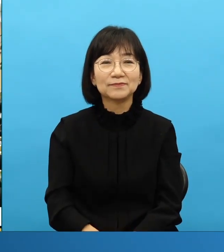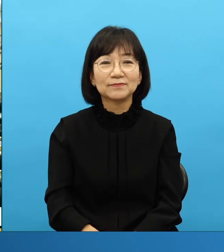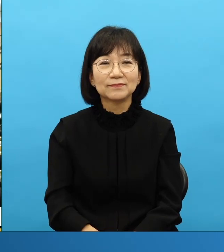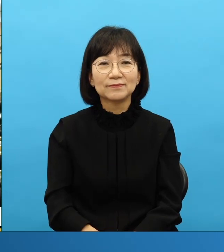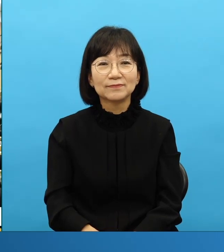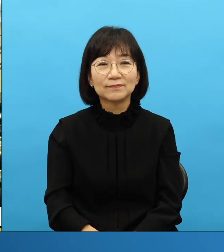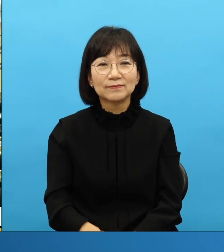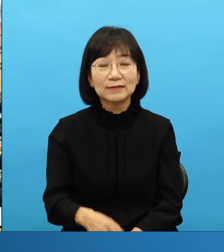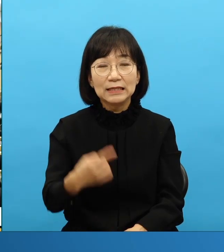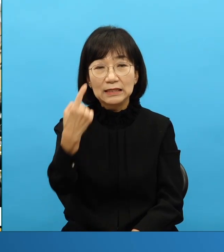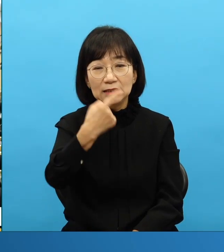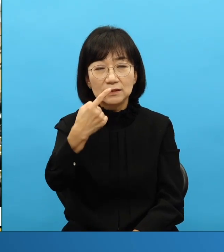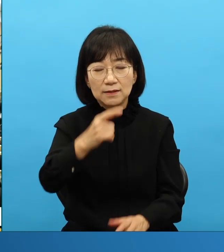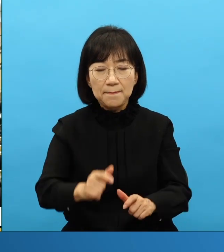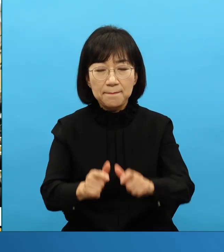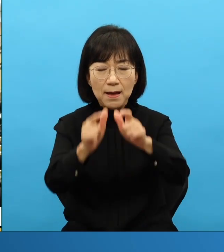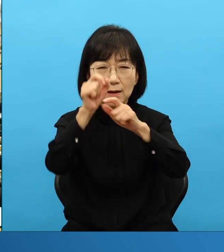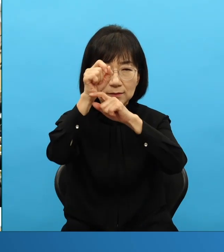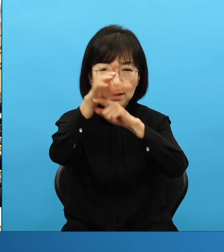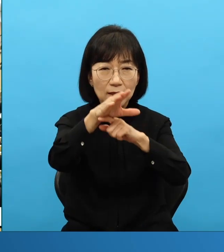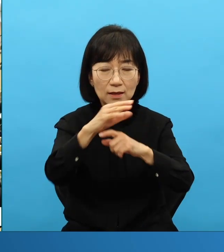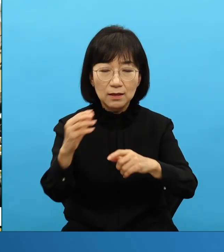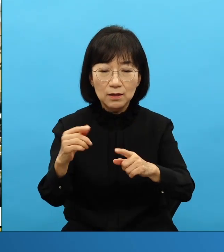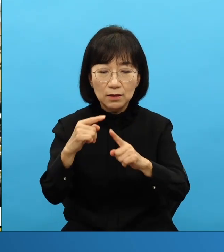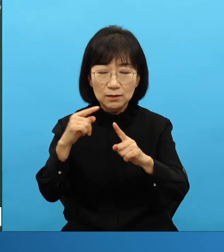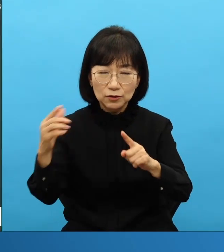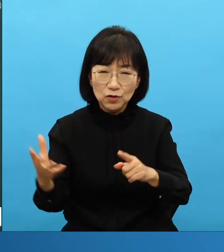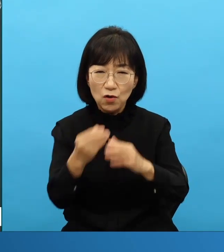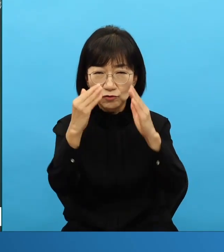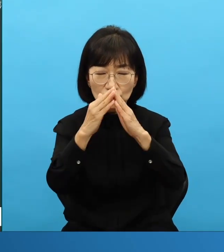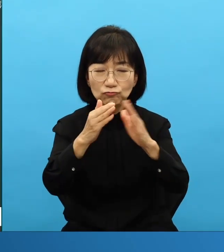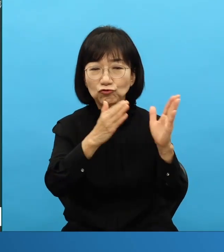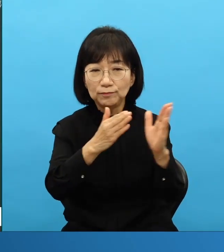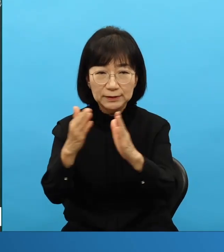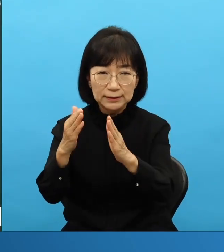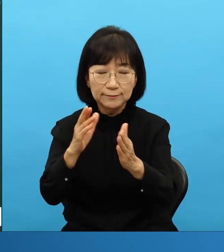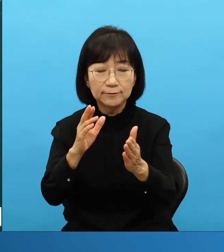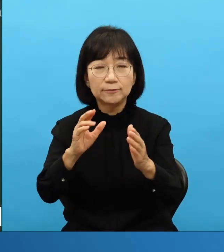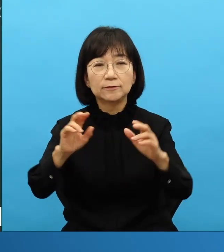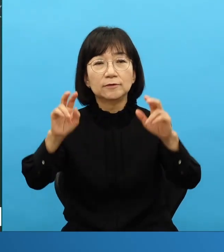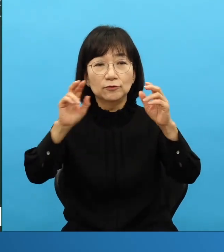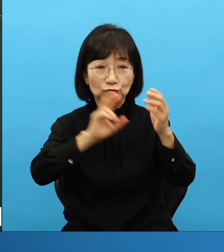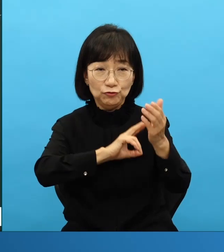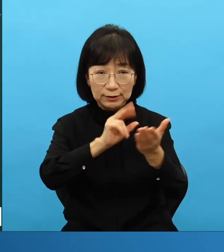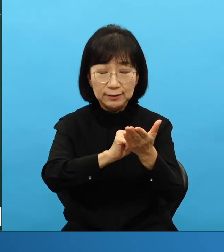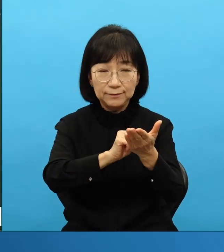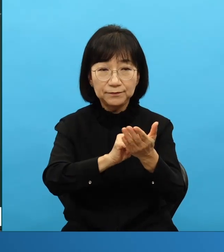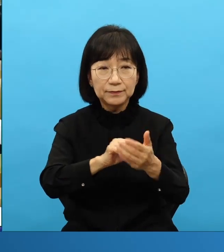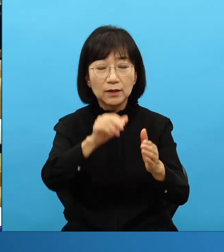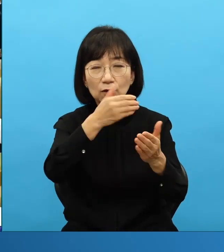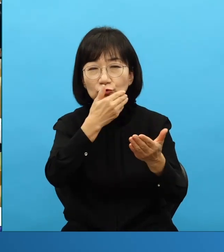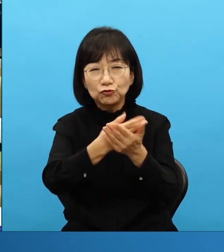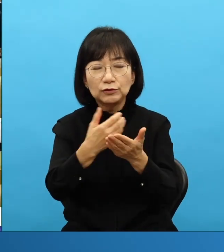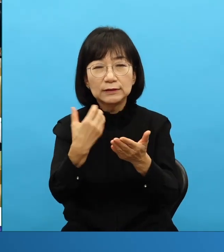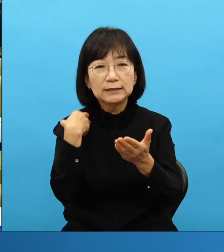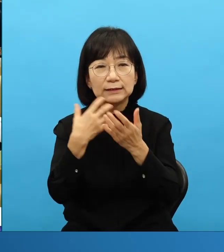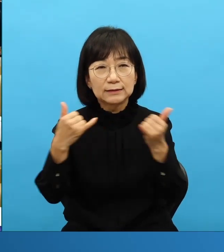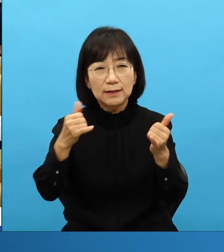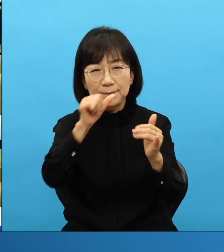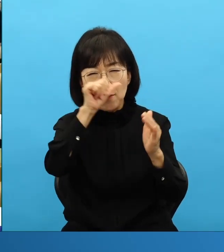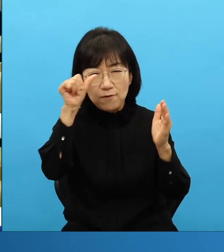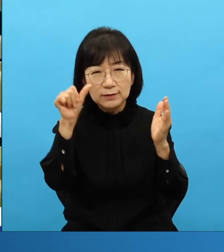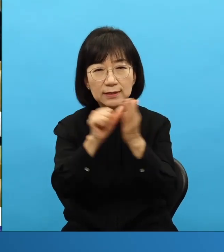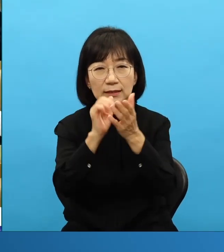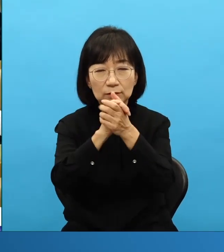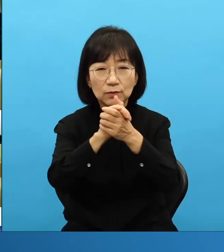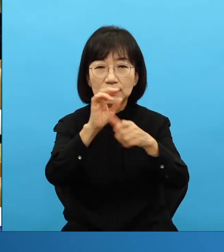이번 대회는 1천망대와 성전 준비라는 주제로 열려 유광수 목사가 중직자들이 평생 기도로 24,